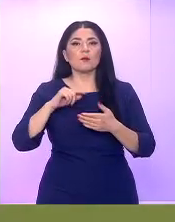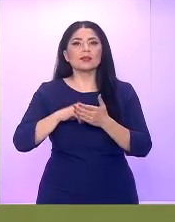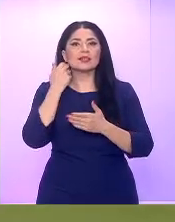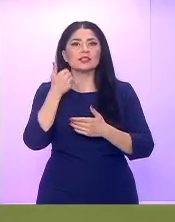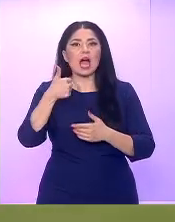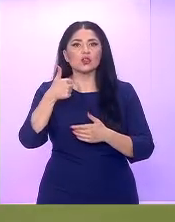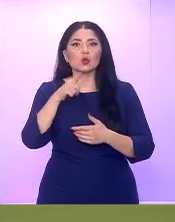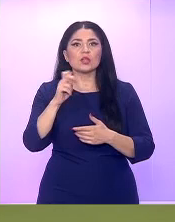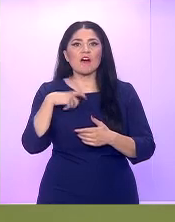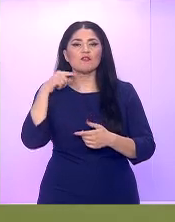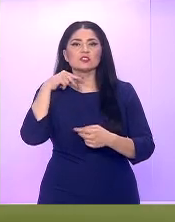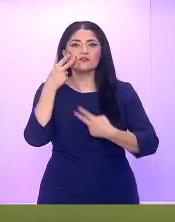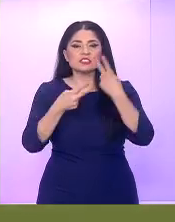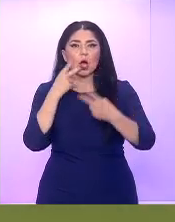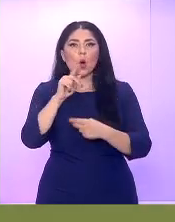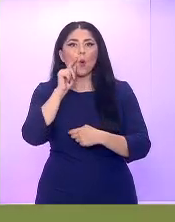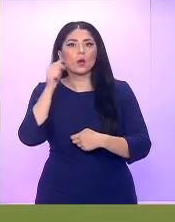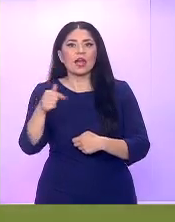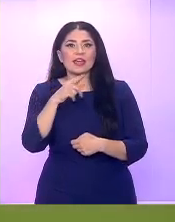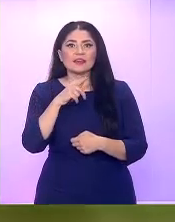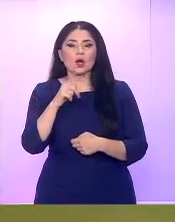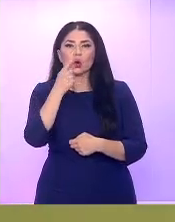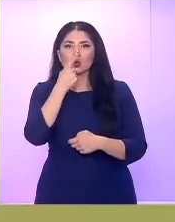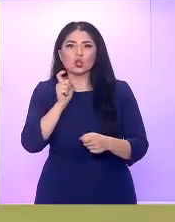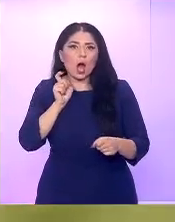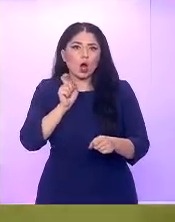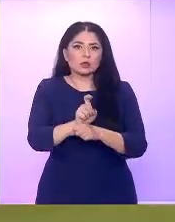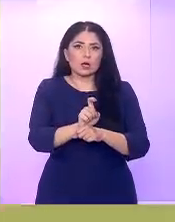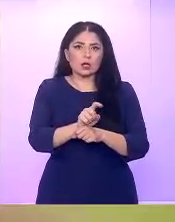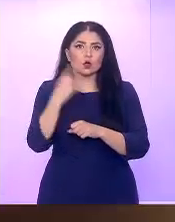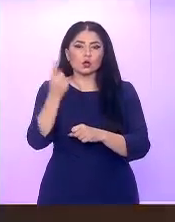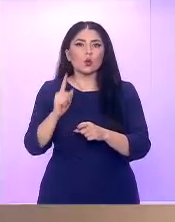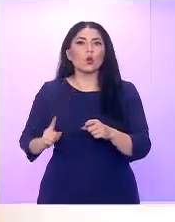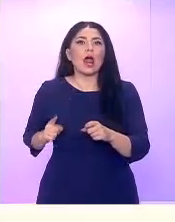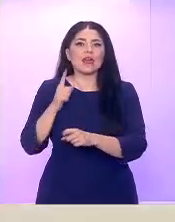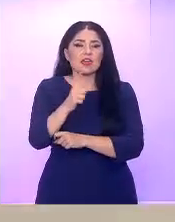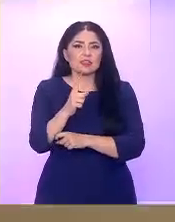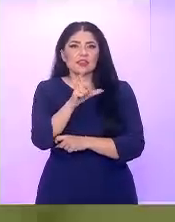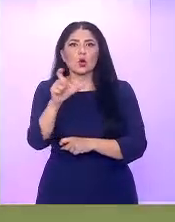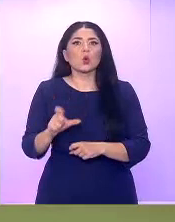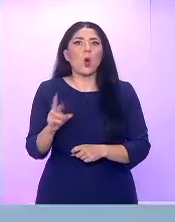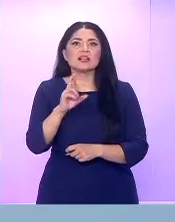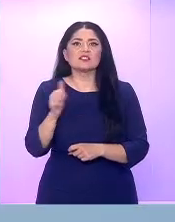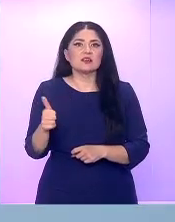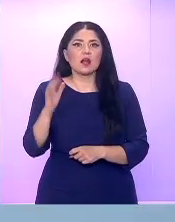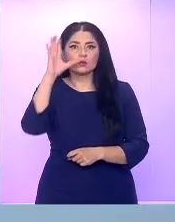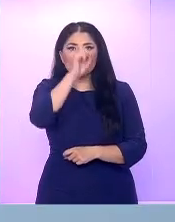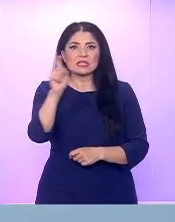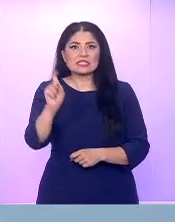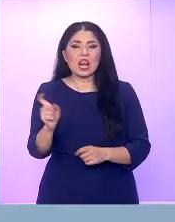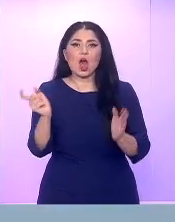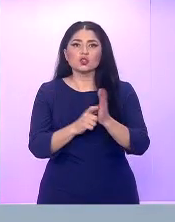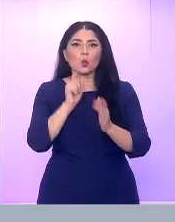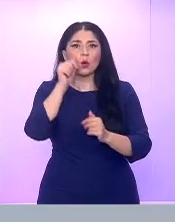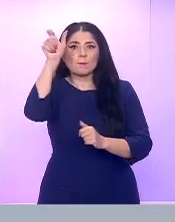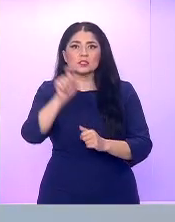Antonio Guterres a fost în Ucraina, la Kiev, rușii au bombardat orașul cu rachete de croazieră. Azi noapte, Zelensky le-a cerut ucrainenilor să